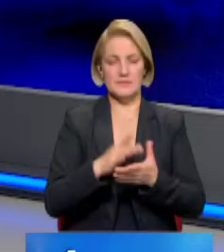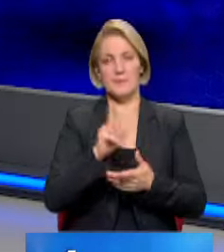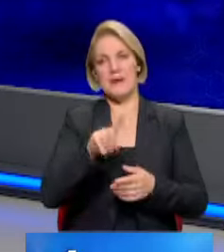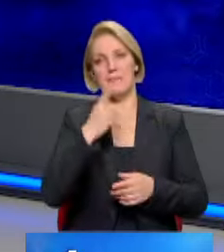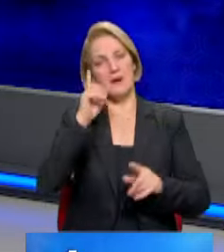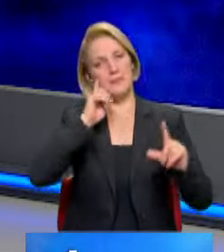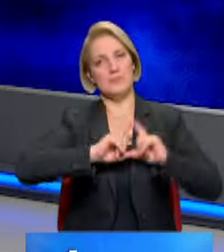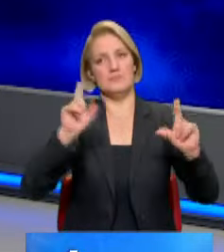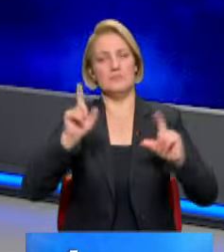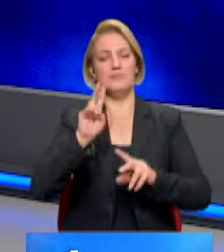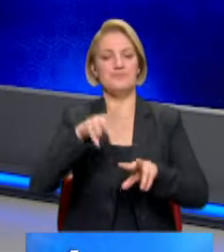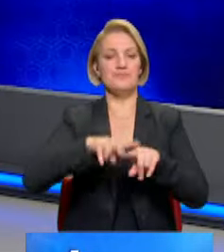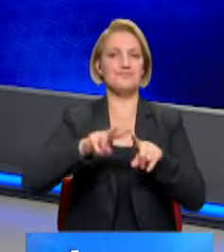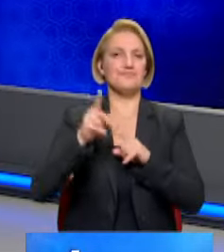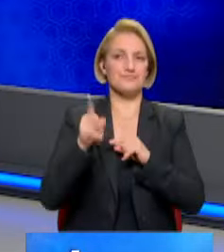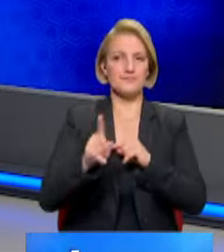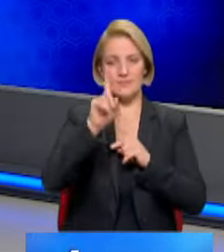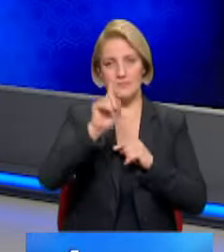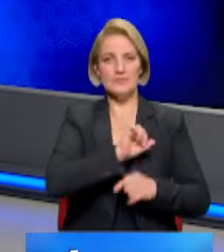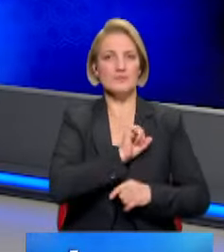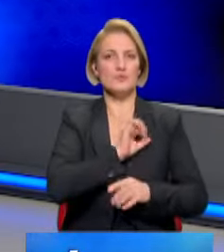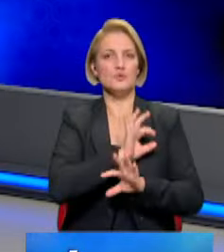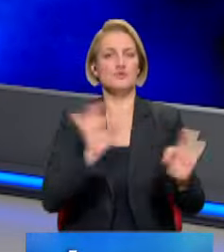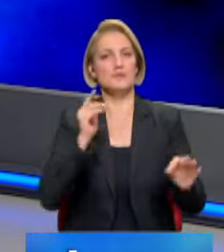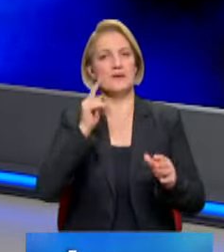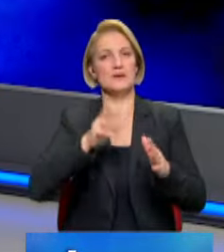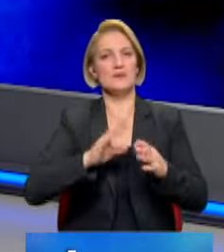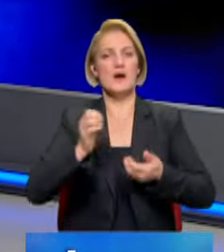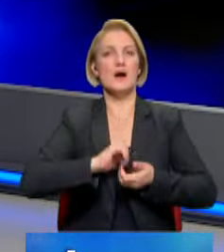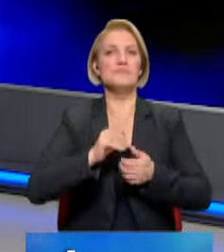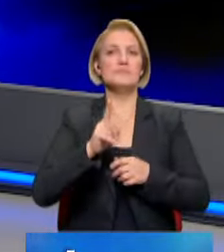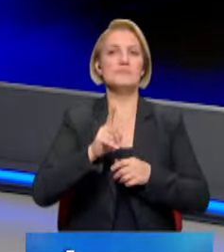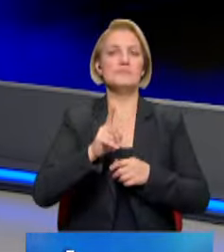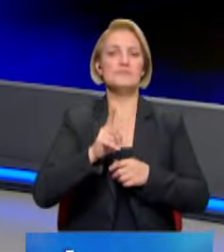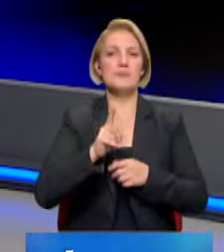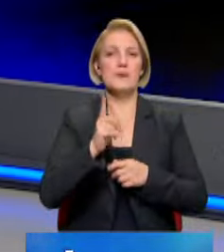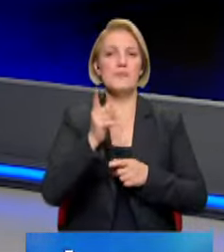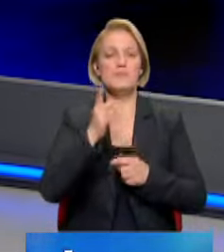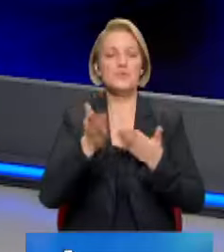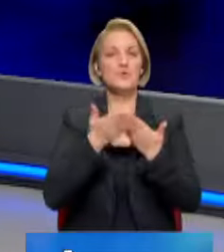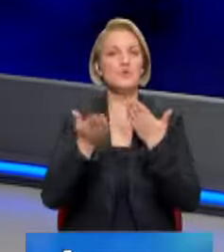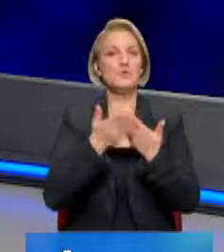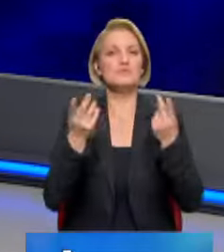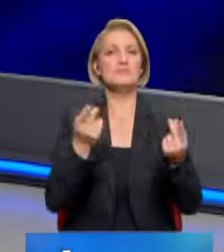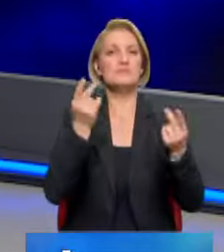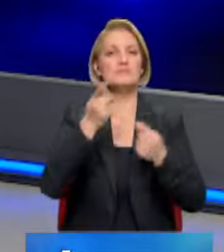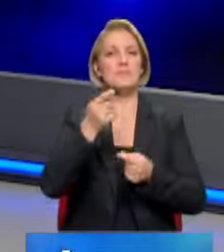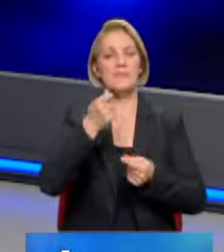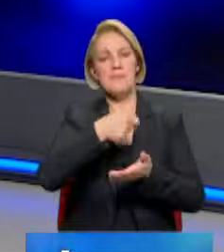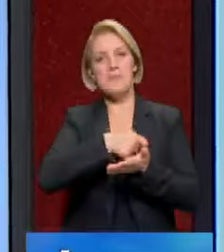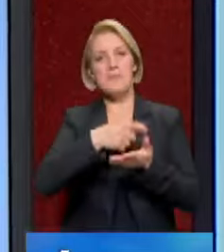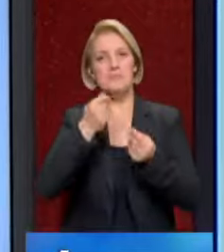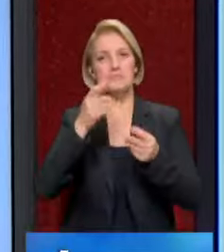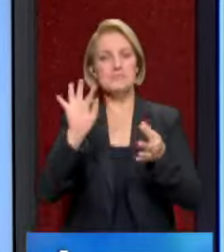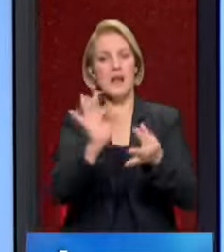başka manşet için Van'a gideceğiz. Ama önce Korkusuz'dan biraz okuyalım. Aşiret düğününde servet aktı diyor Korkusuz gazetesi.